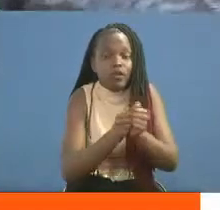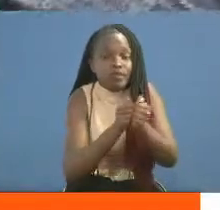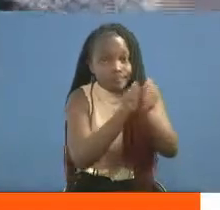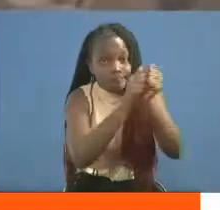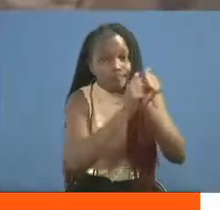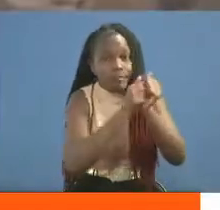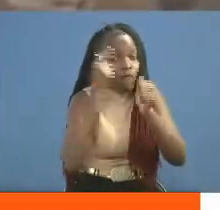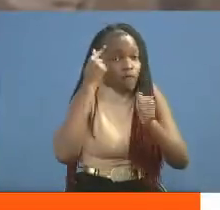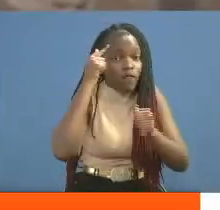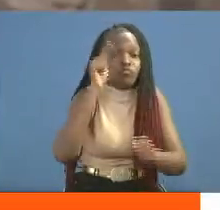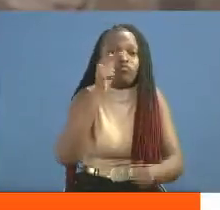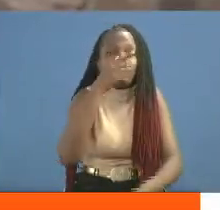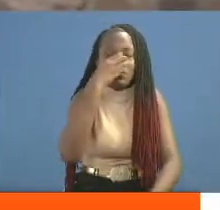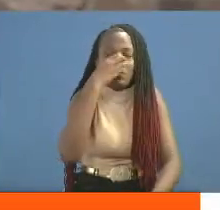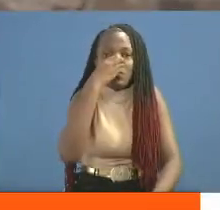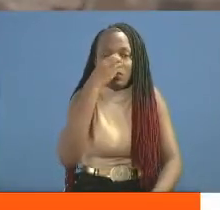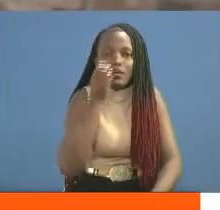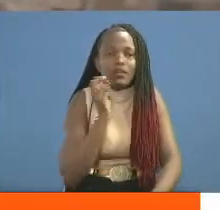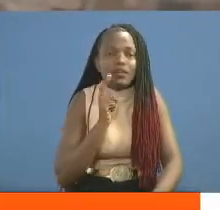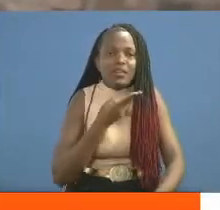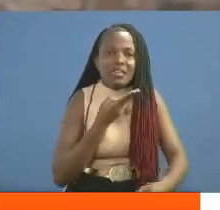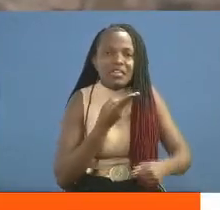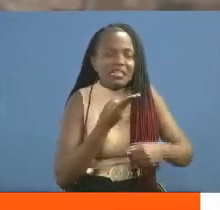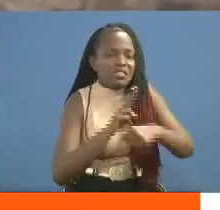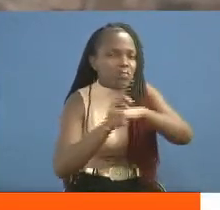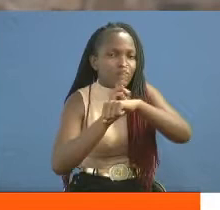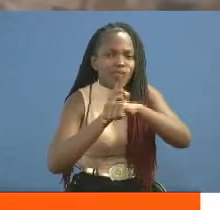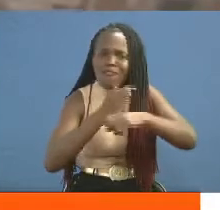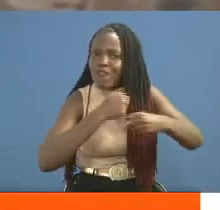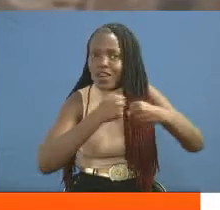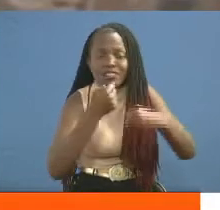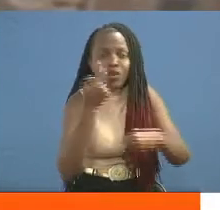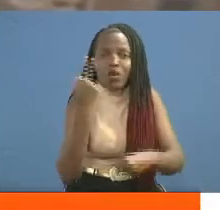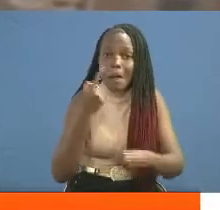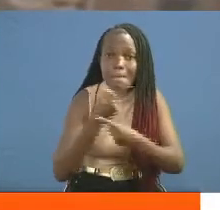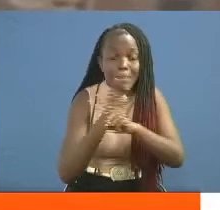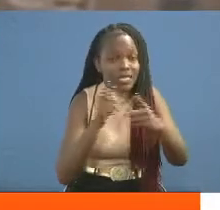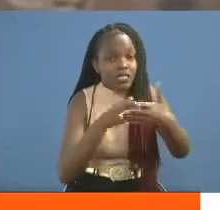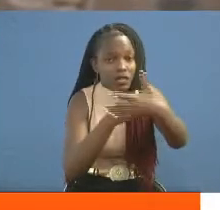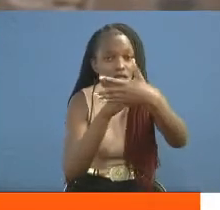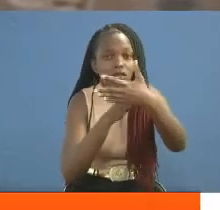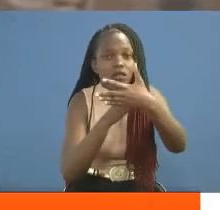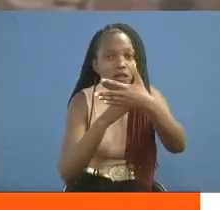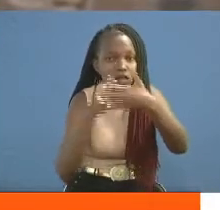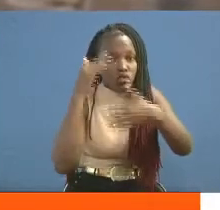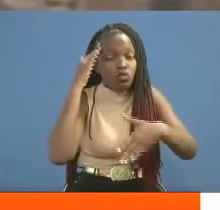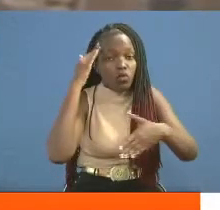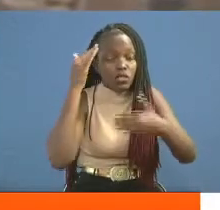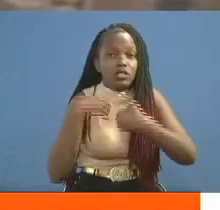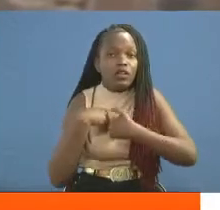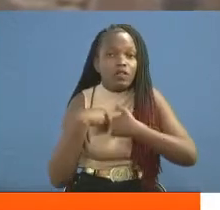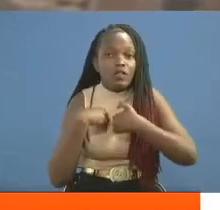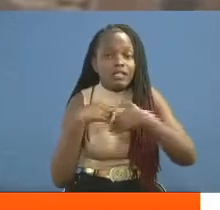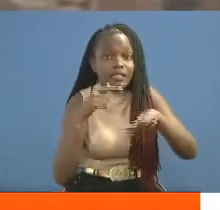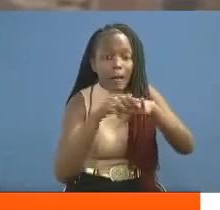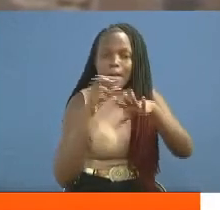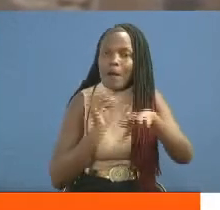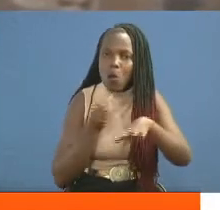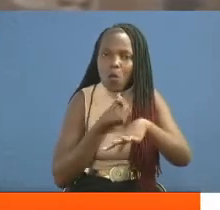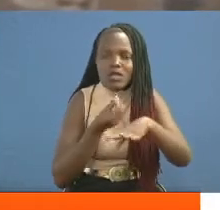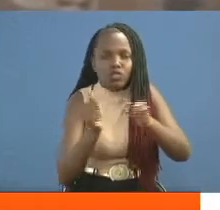rais William Ruto. Sisi si vyombo wa kupigana peke yake, lakini kwa uongozi tuko na maarifa na ni wakati wetu